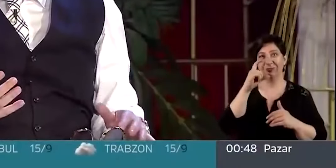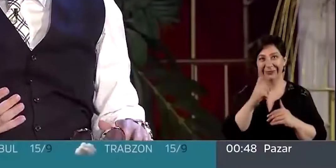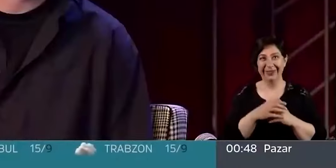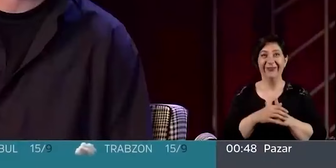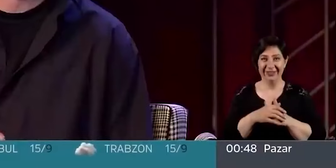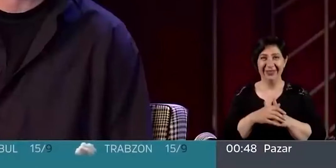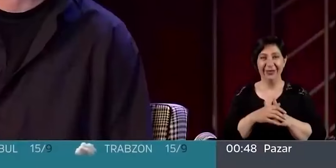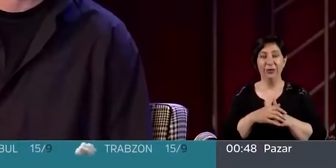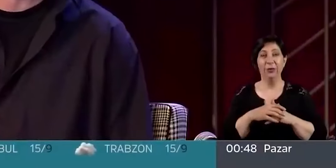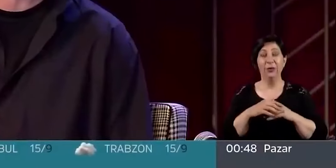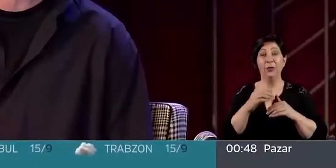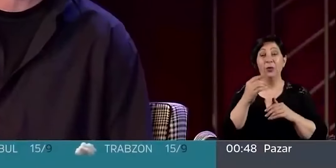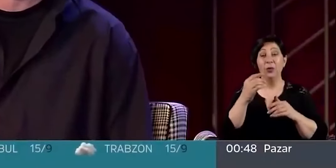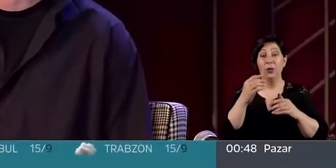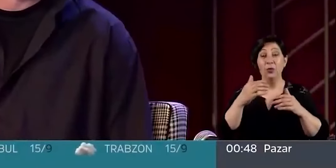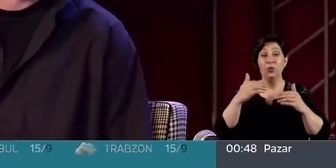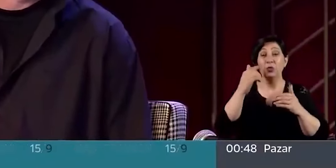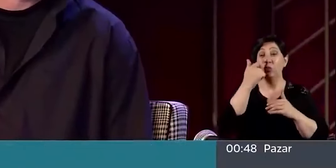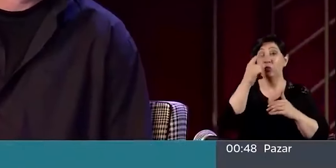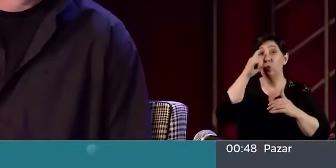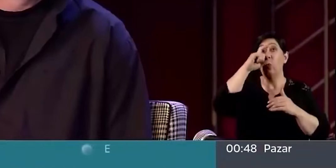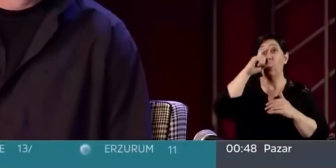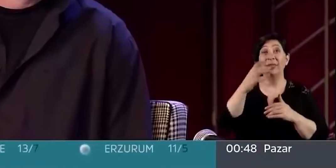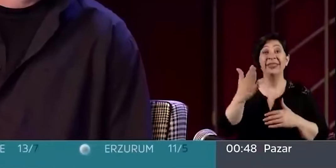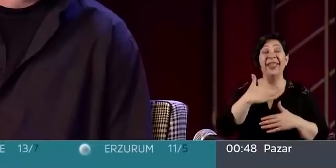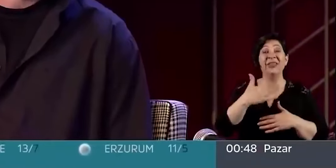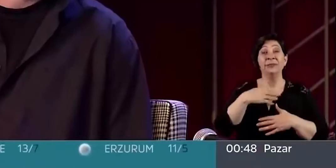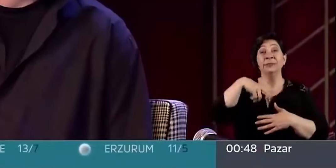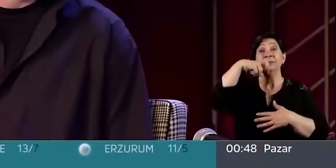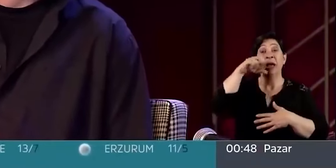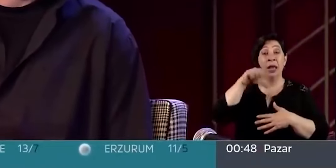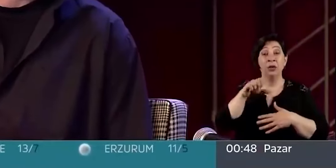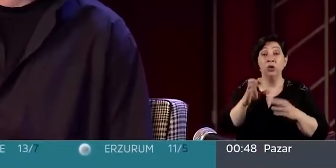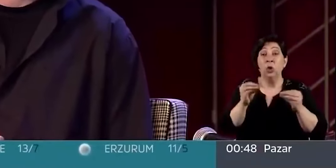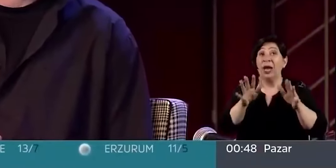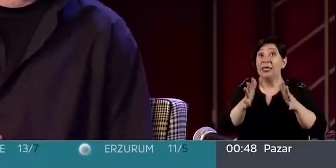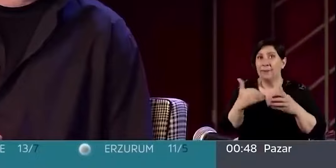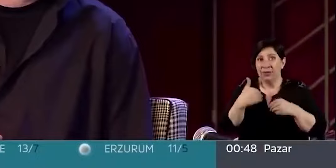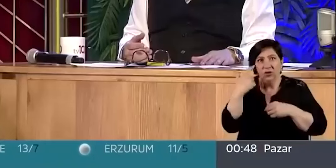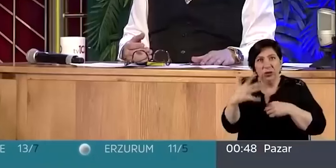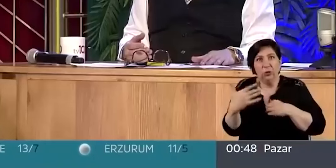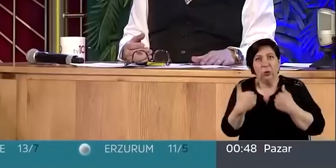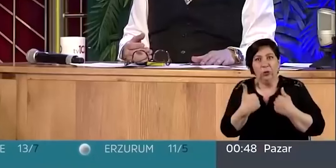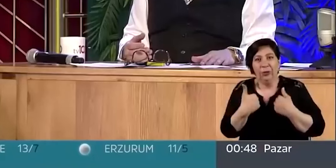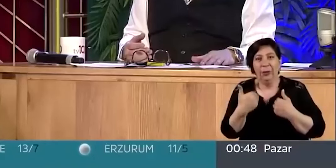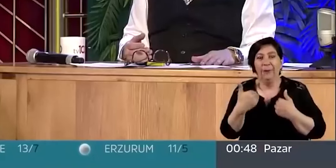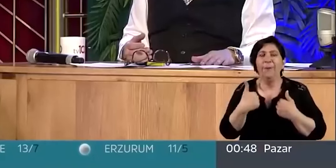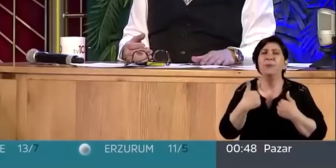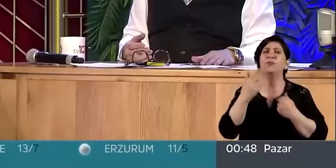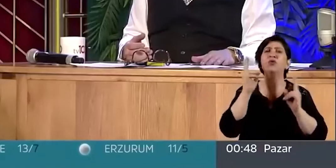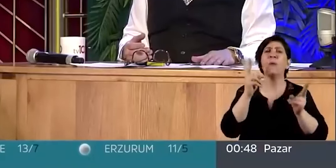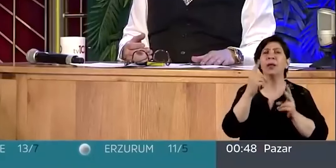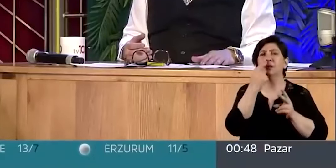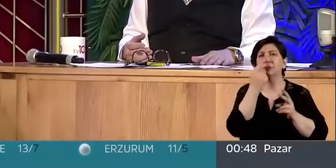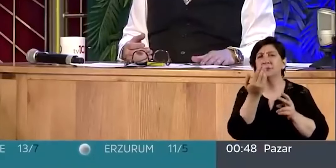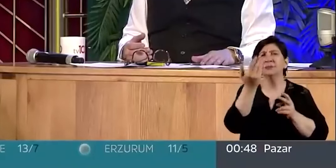Evet. Üzücü ve büyük burnundan doğru düzgün nefes alamıyor. Çok acayip. Çok acayip. Ben de buna şaşırıyorum. Çok acayip. Benim normalde burnumun